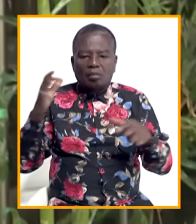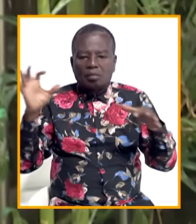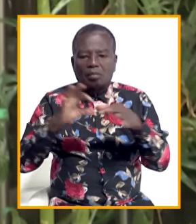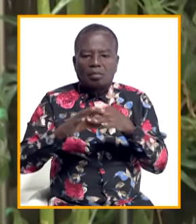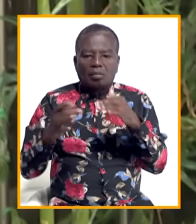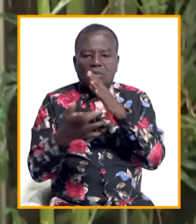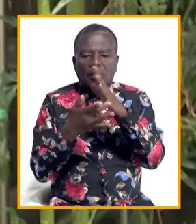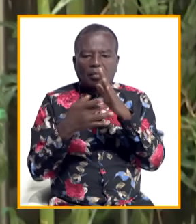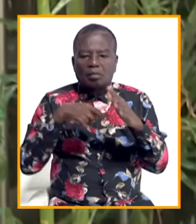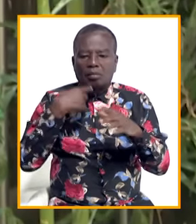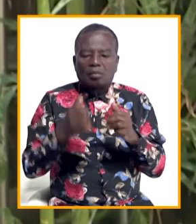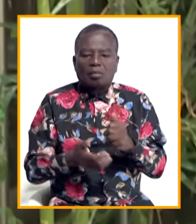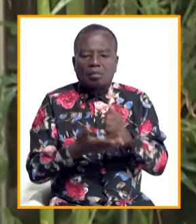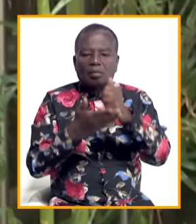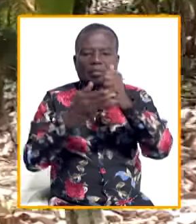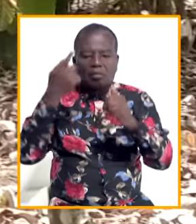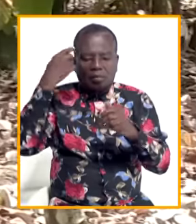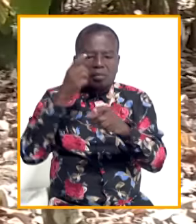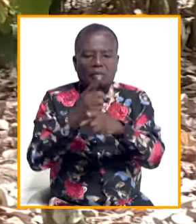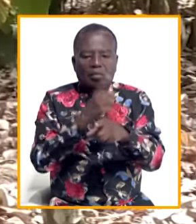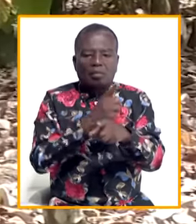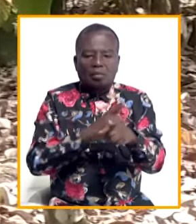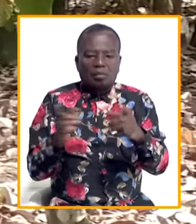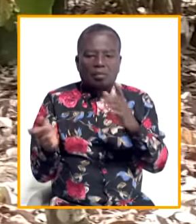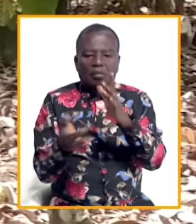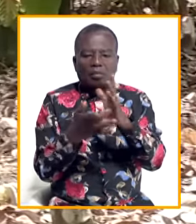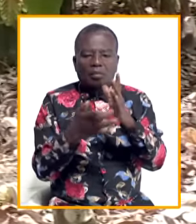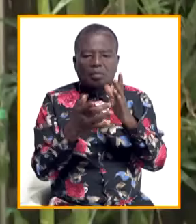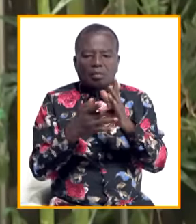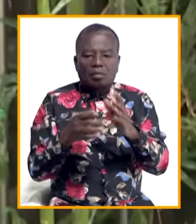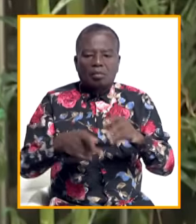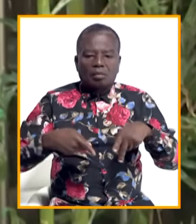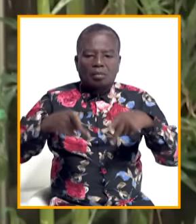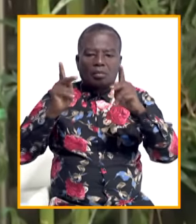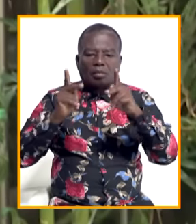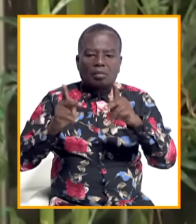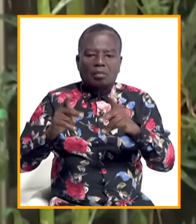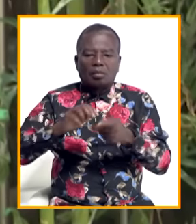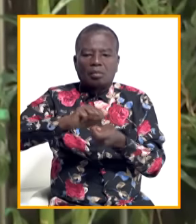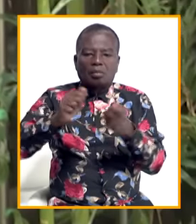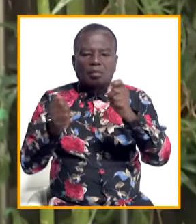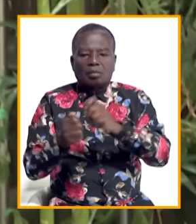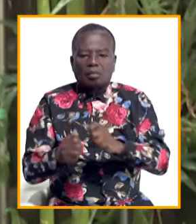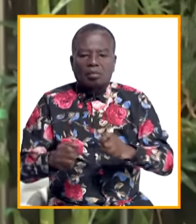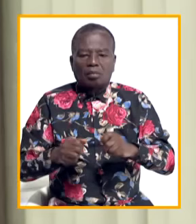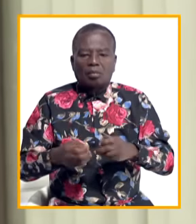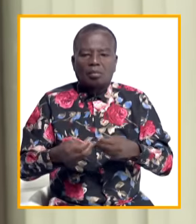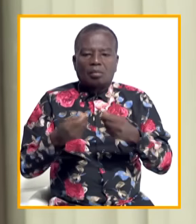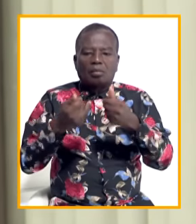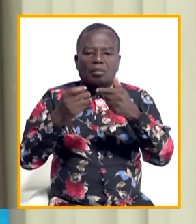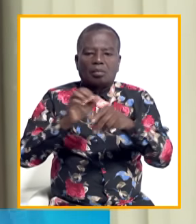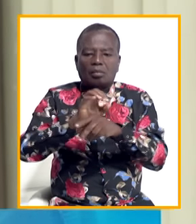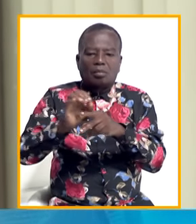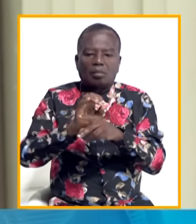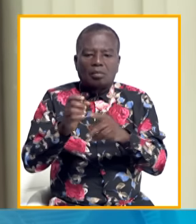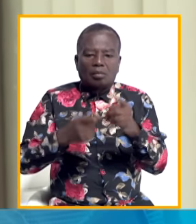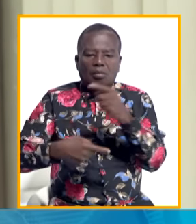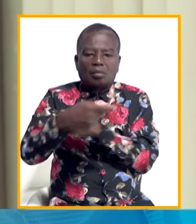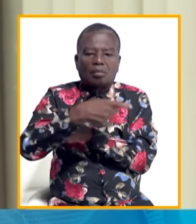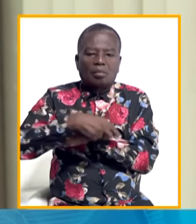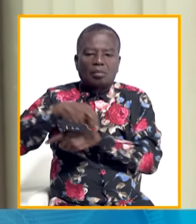partenaires techniques qui nous accompagnent pour développer des techniques innovantes qui permettent donc d'améliorer la production de cacao. Aujourd'hui,